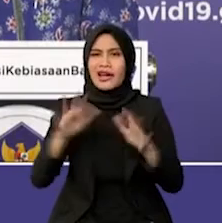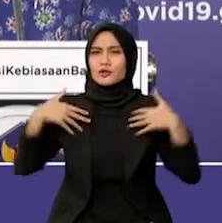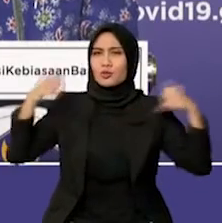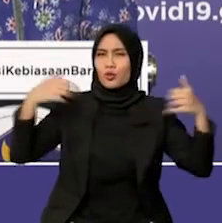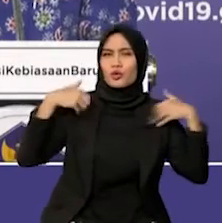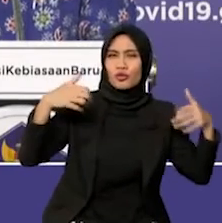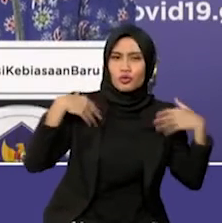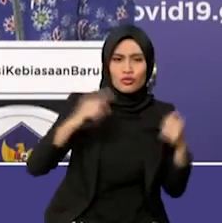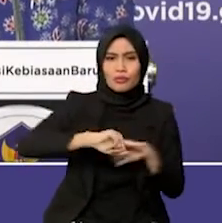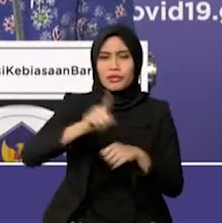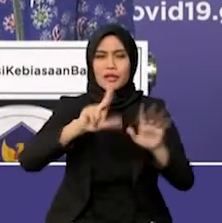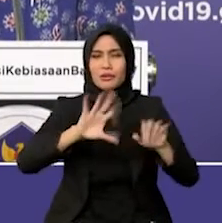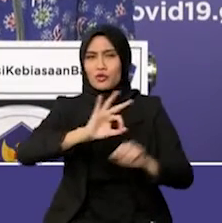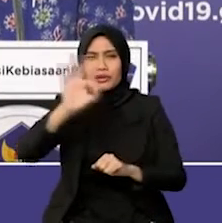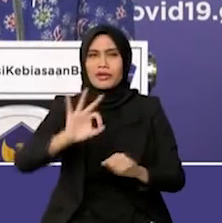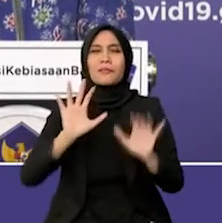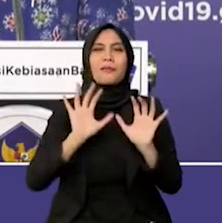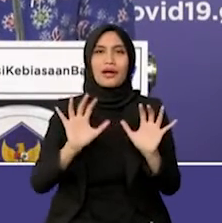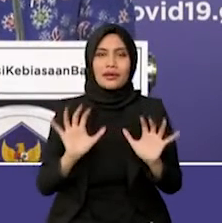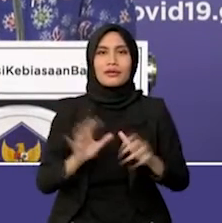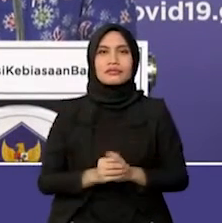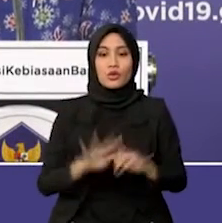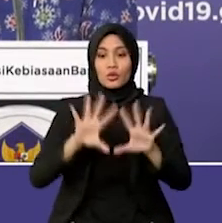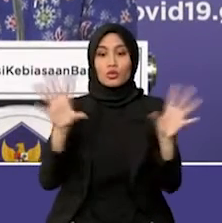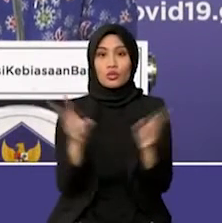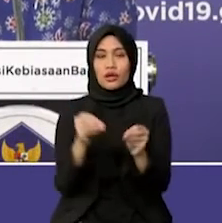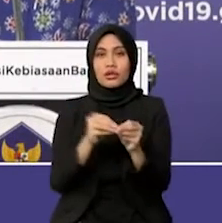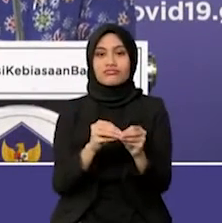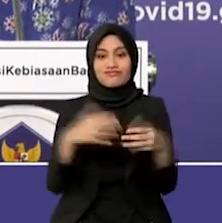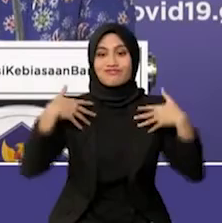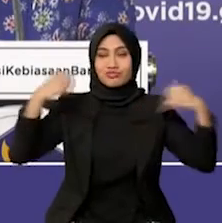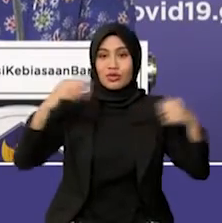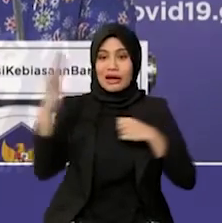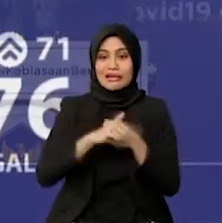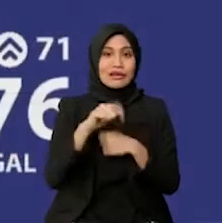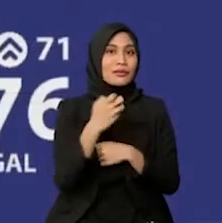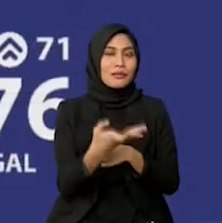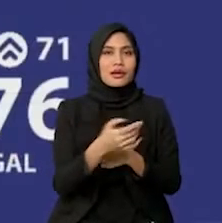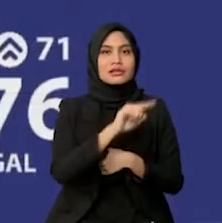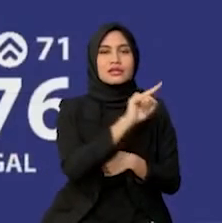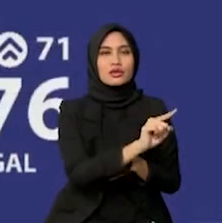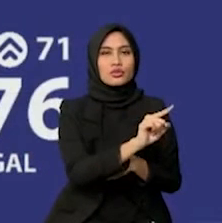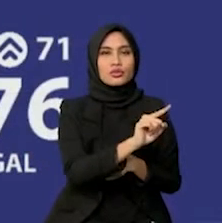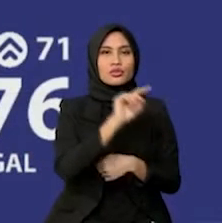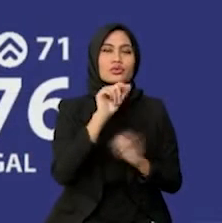diatas 80% total sembuh yang kita dapat pada hari ini adalah